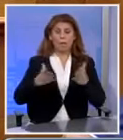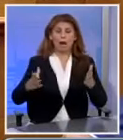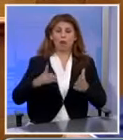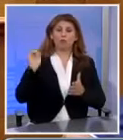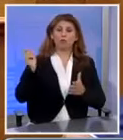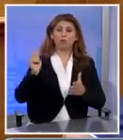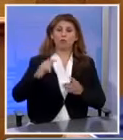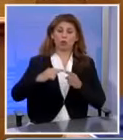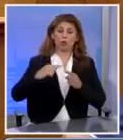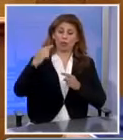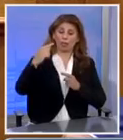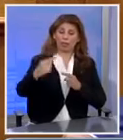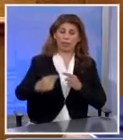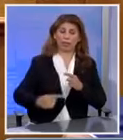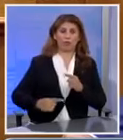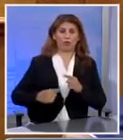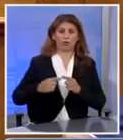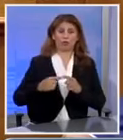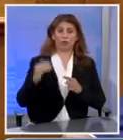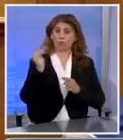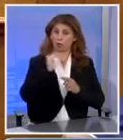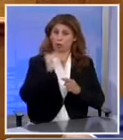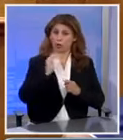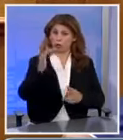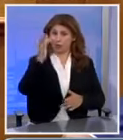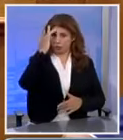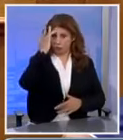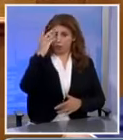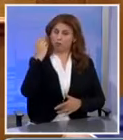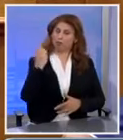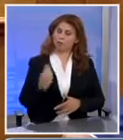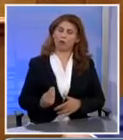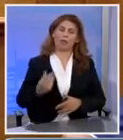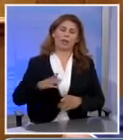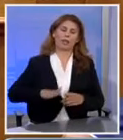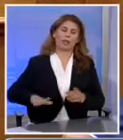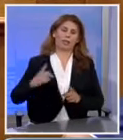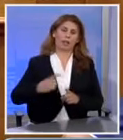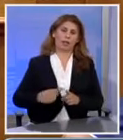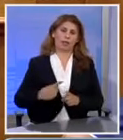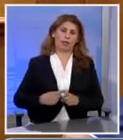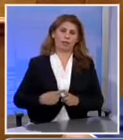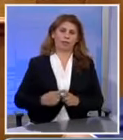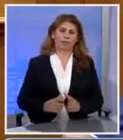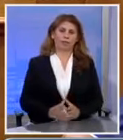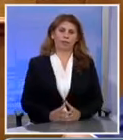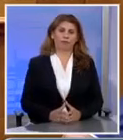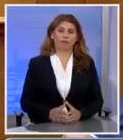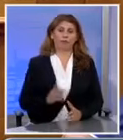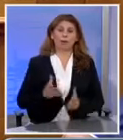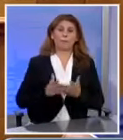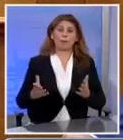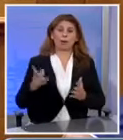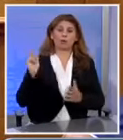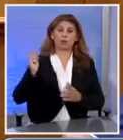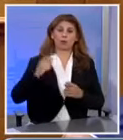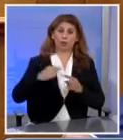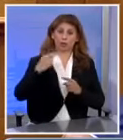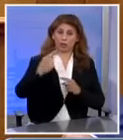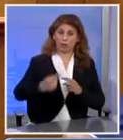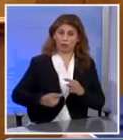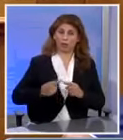κύκλος. Και όσο πιο γρήγορα το συνειδητοποιήσουμε, τόσο το καλύτερο για τον τόπο. Ένας μεγάλος πολιτικός κύκλος,